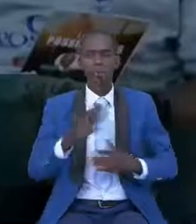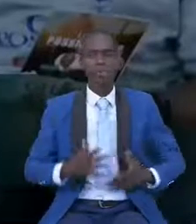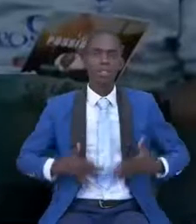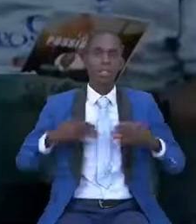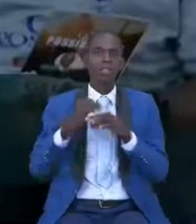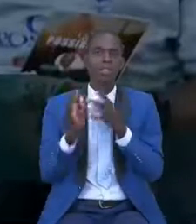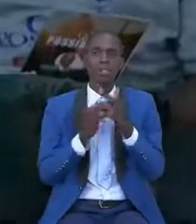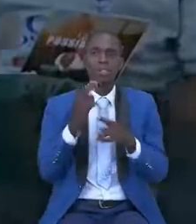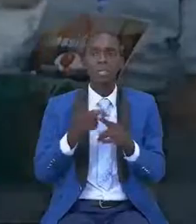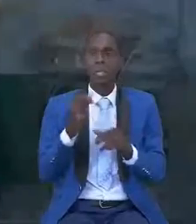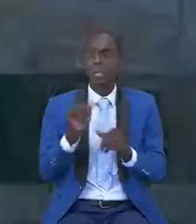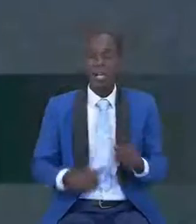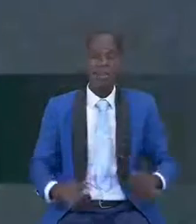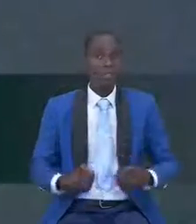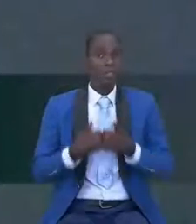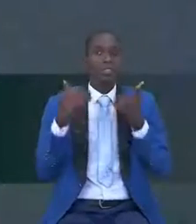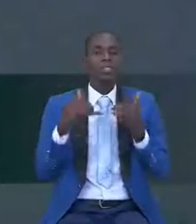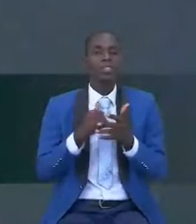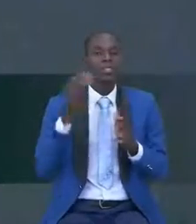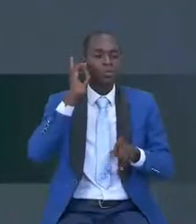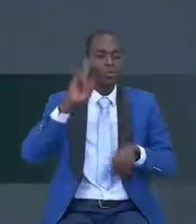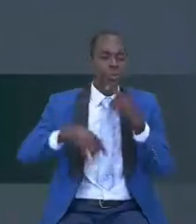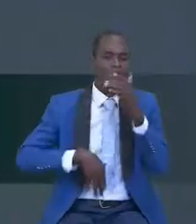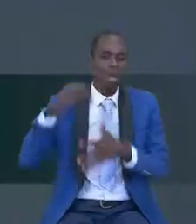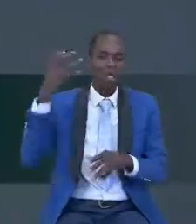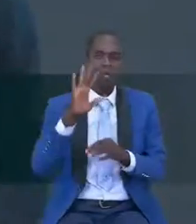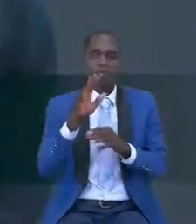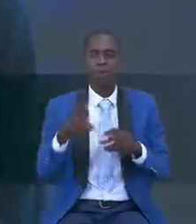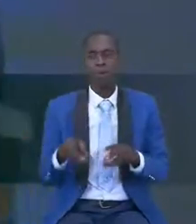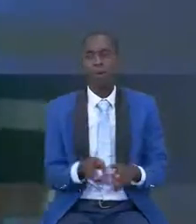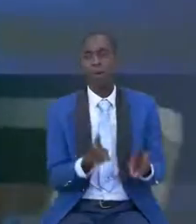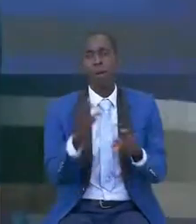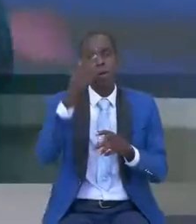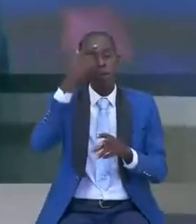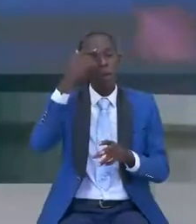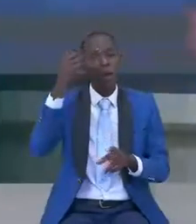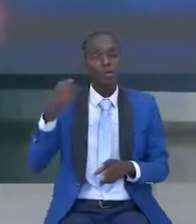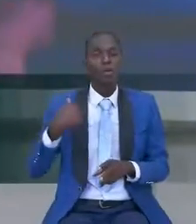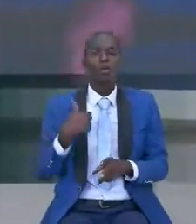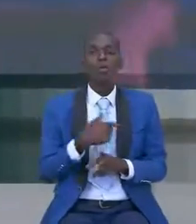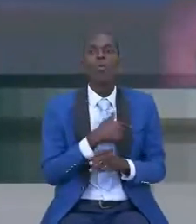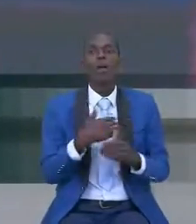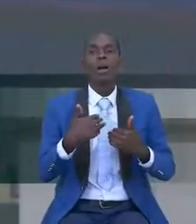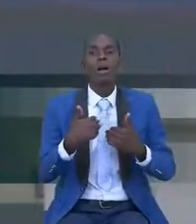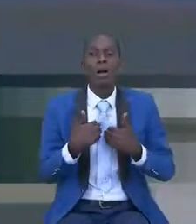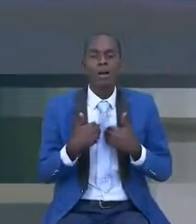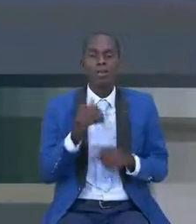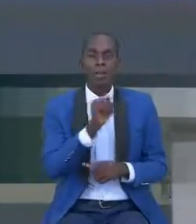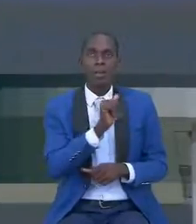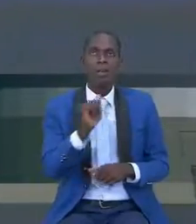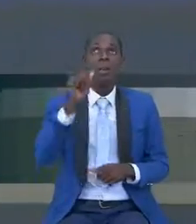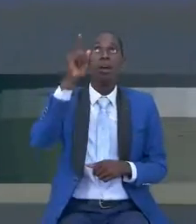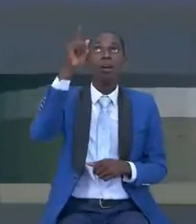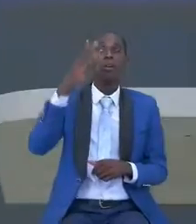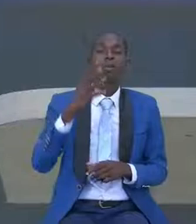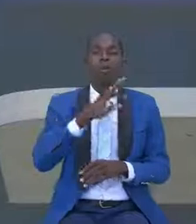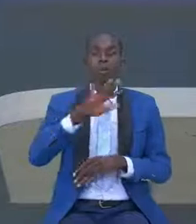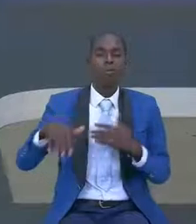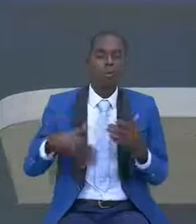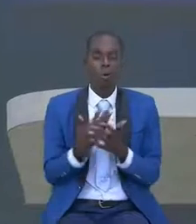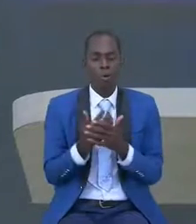Est-ce qu'il y a des défis? Ça se déplacera de ton chemin. Parce que nous avons un Dieu de